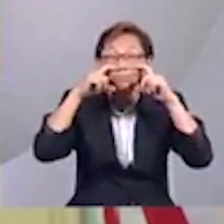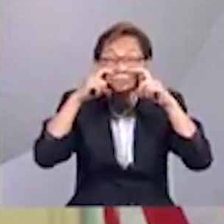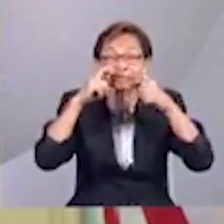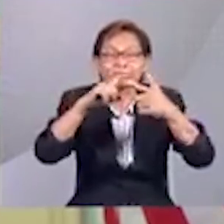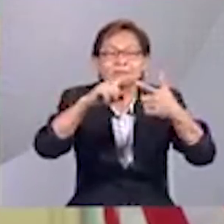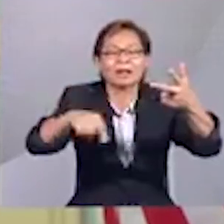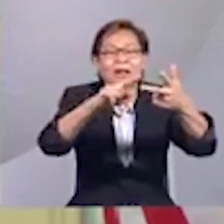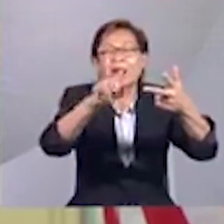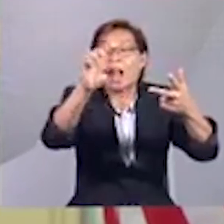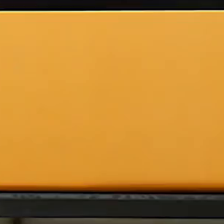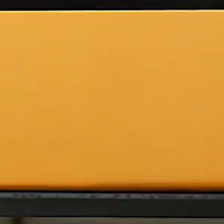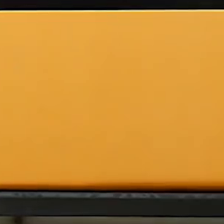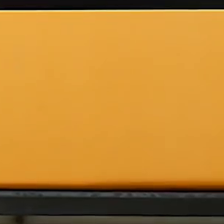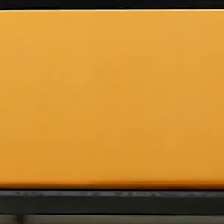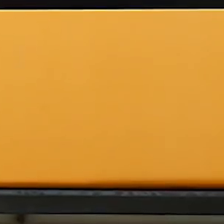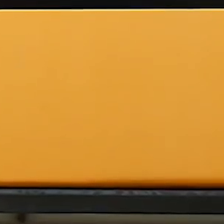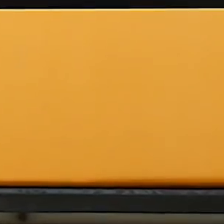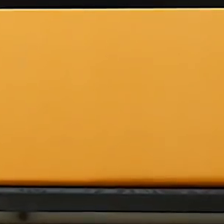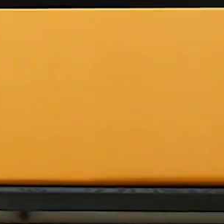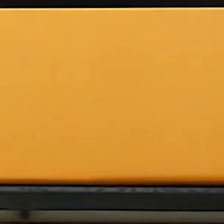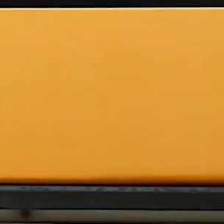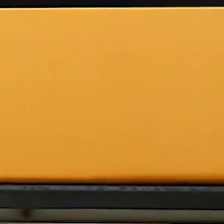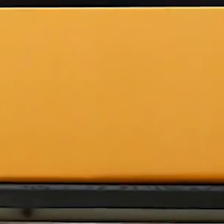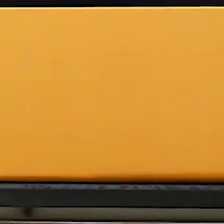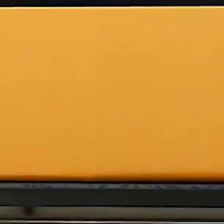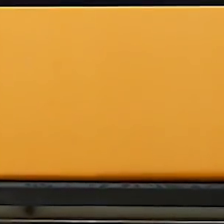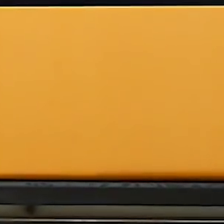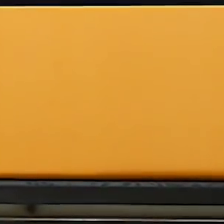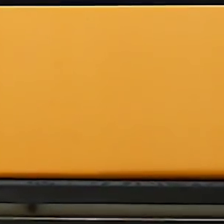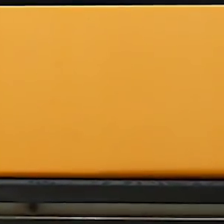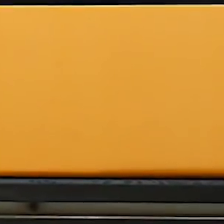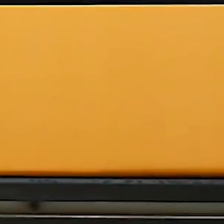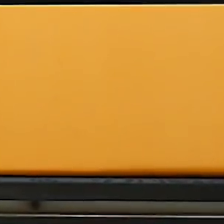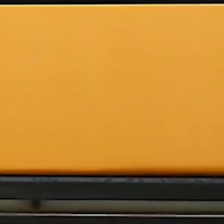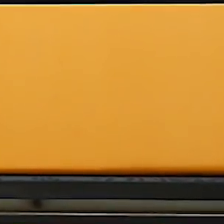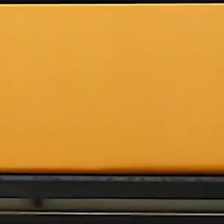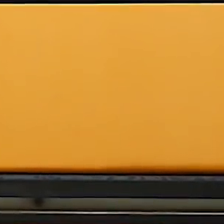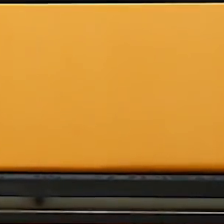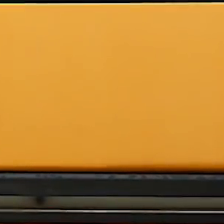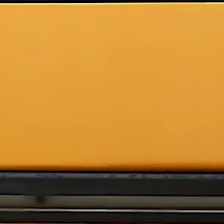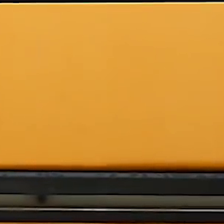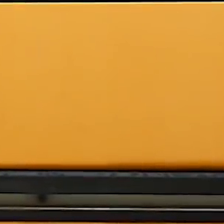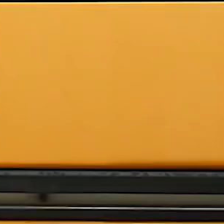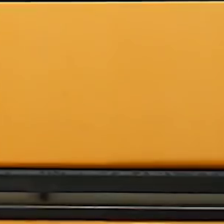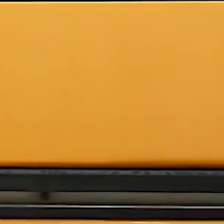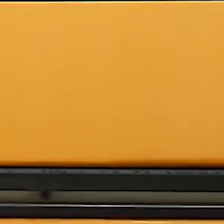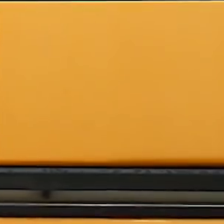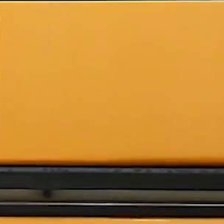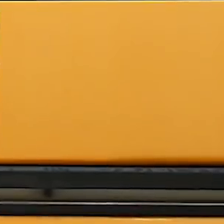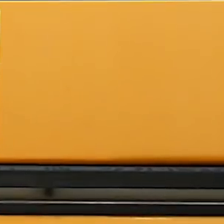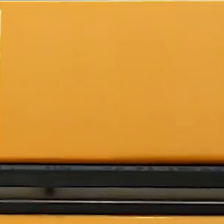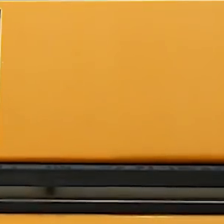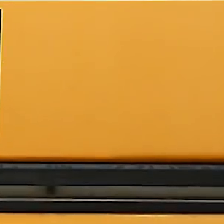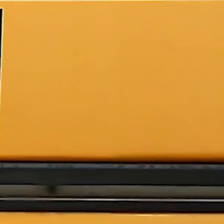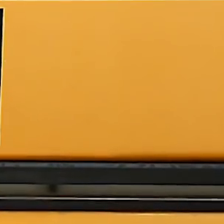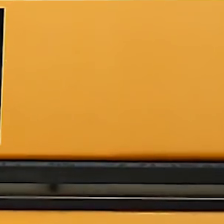berkaitan dengan SOP bas sekolah. Untuk makluman, pihak Kementerian Pengangkutan sedang memuktamadkan SOP ini